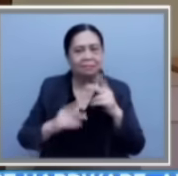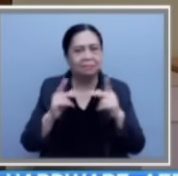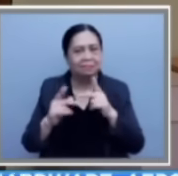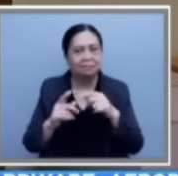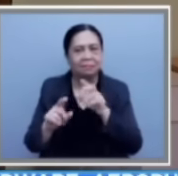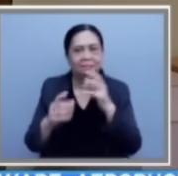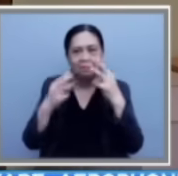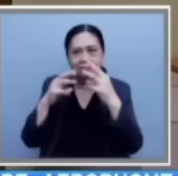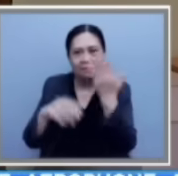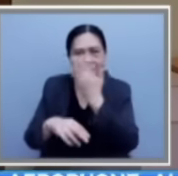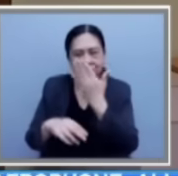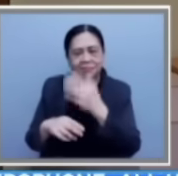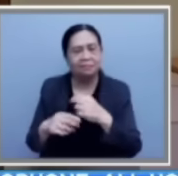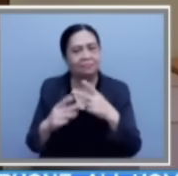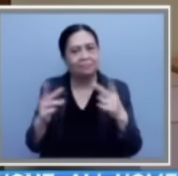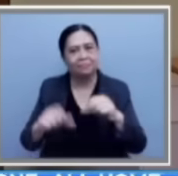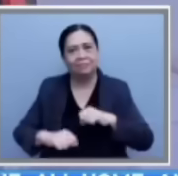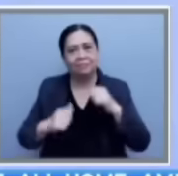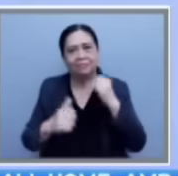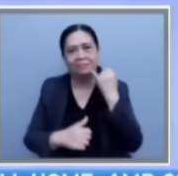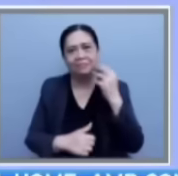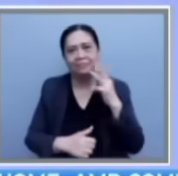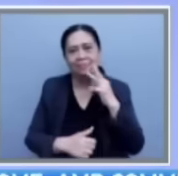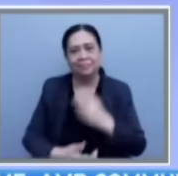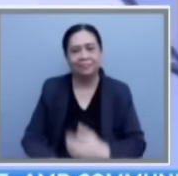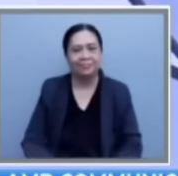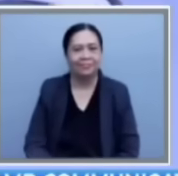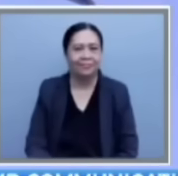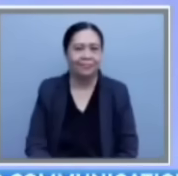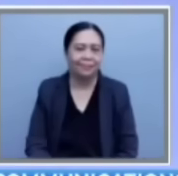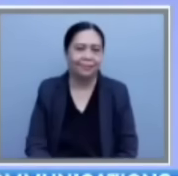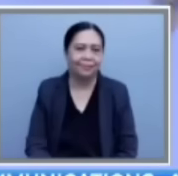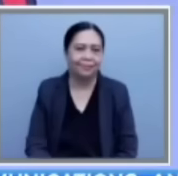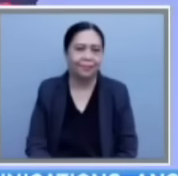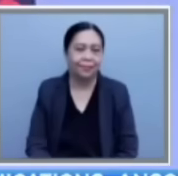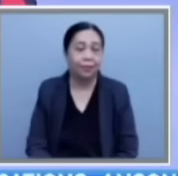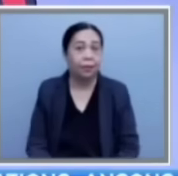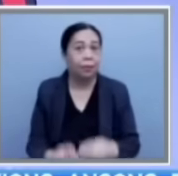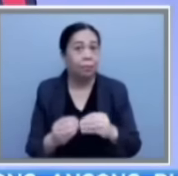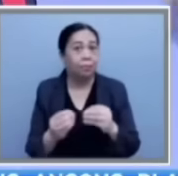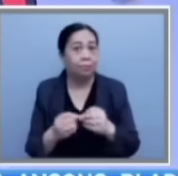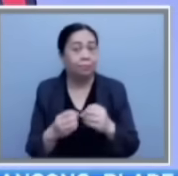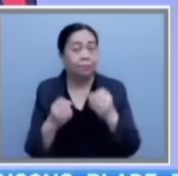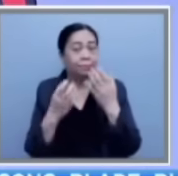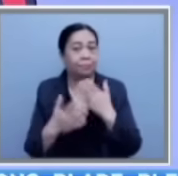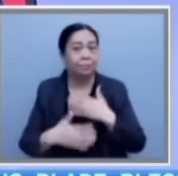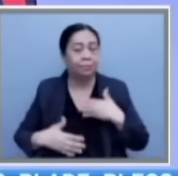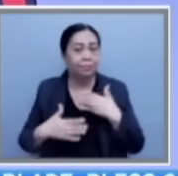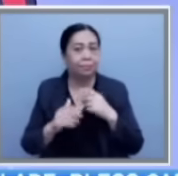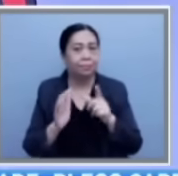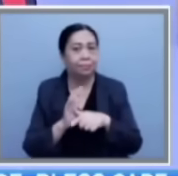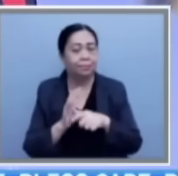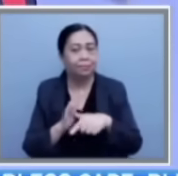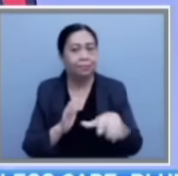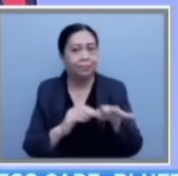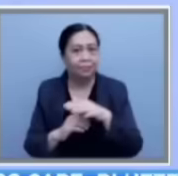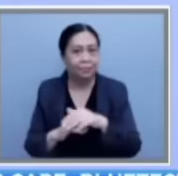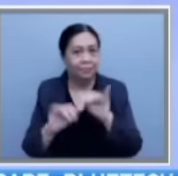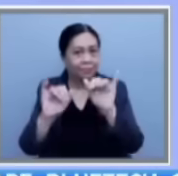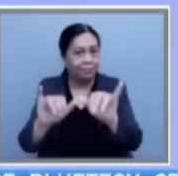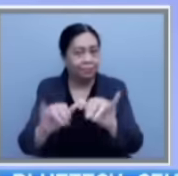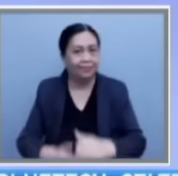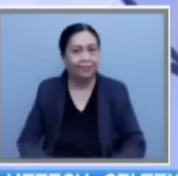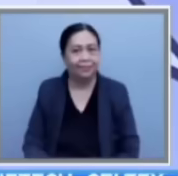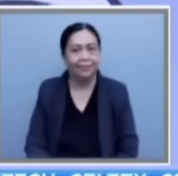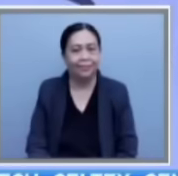proud of her Oh marami pa akong entertainment news mamaya mga mare diyan lang